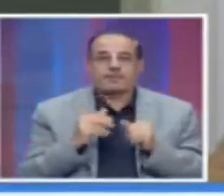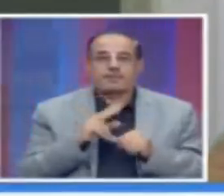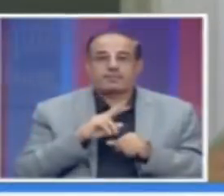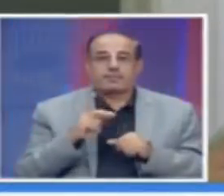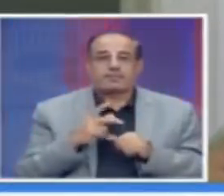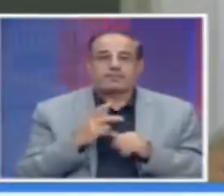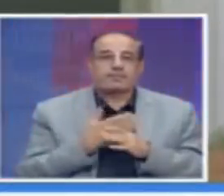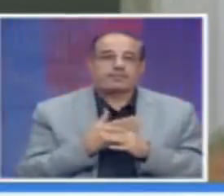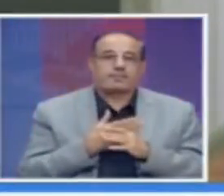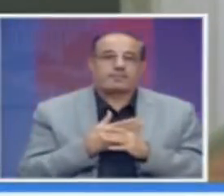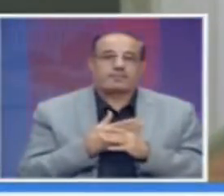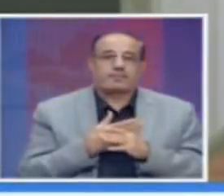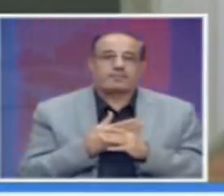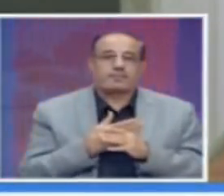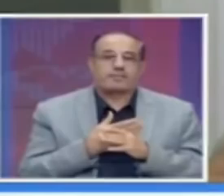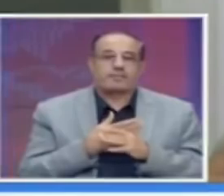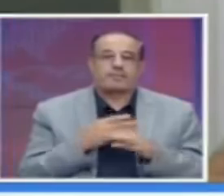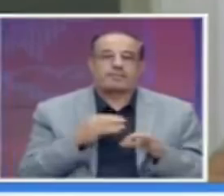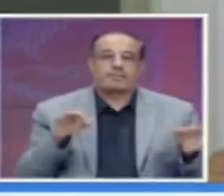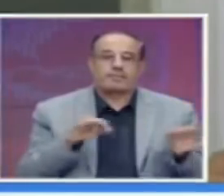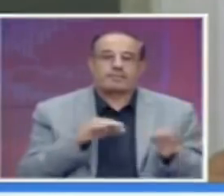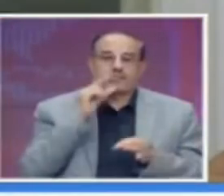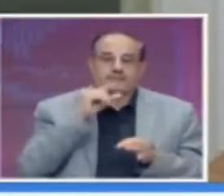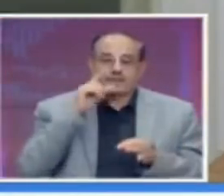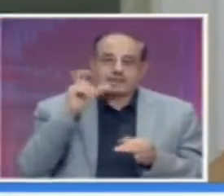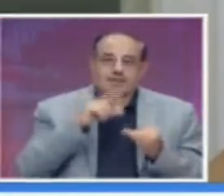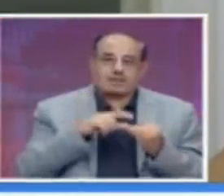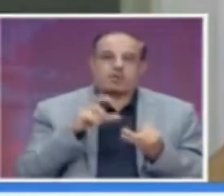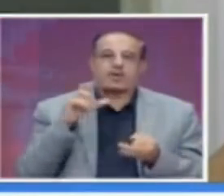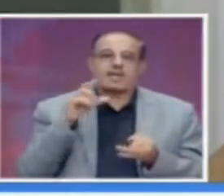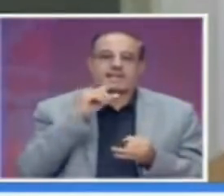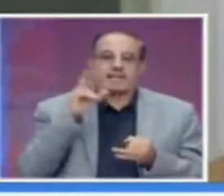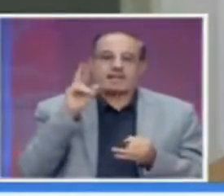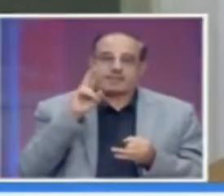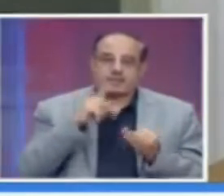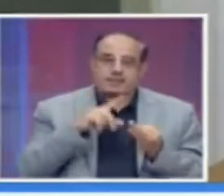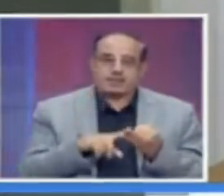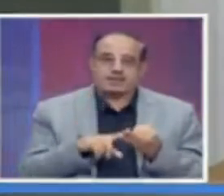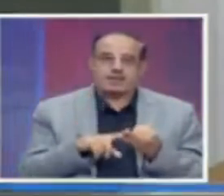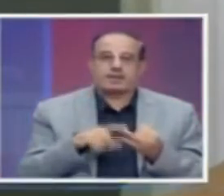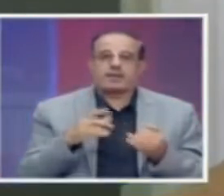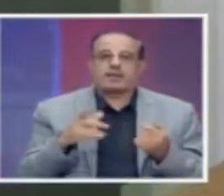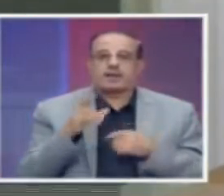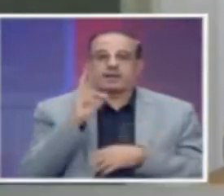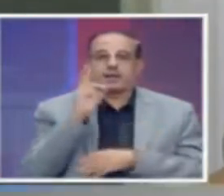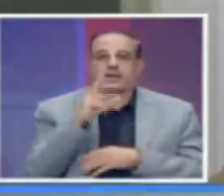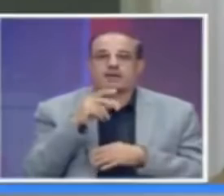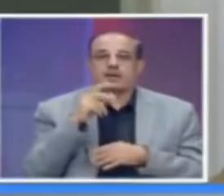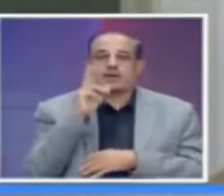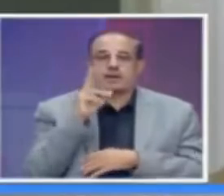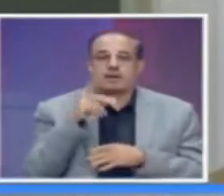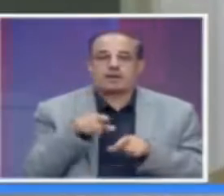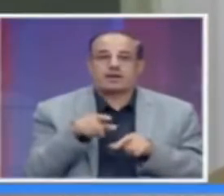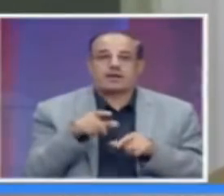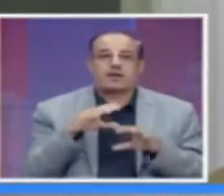بأشكالها، سواء التراث الإسلامي أو التراث القبطي أو التراث الكنائسي على مستوى الكنائس،